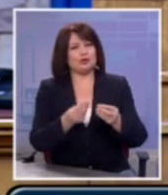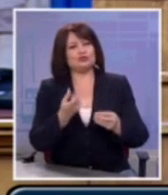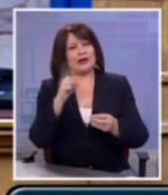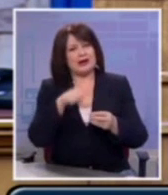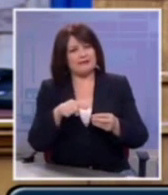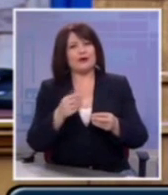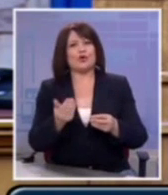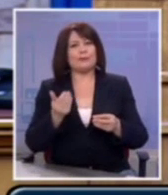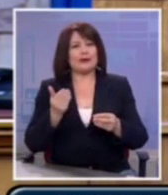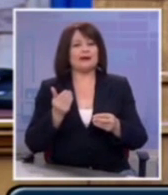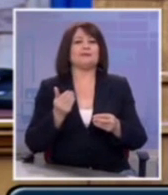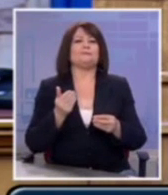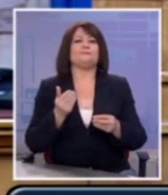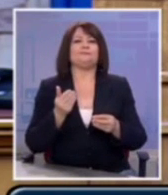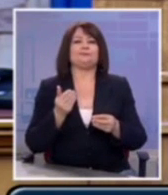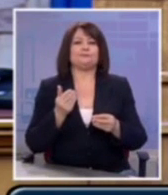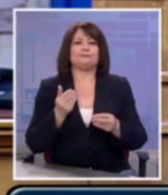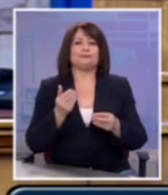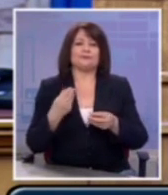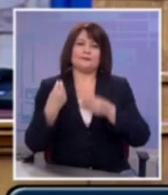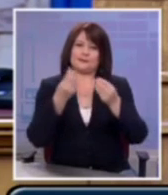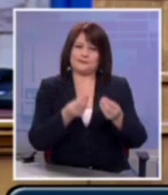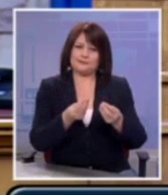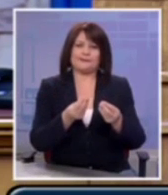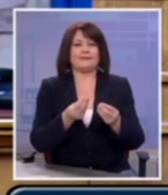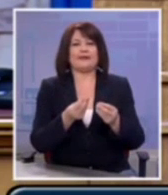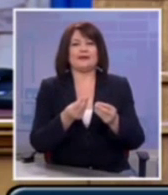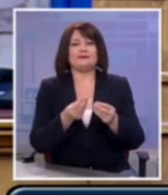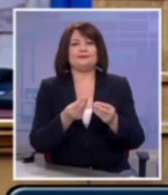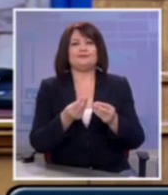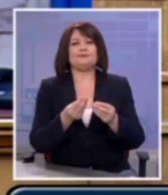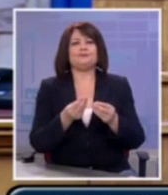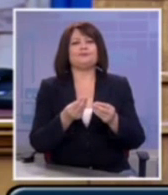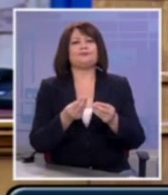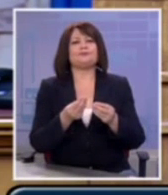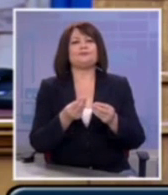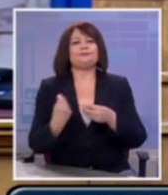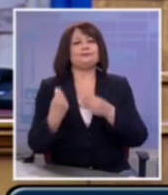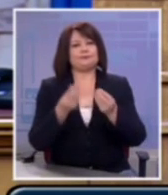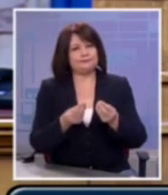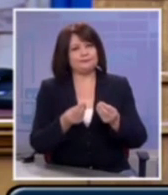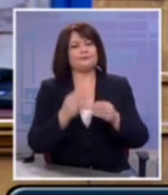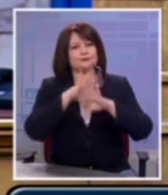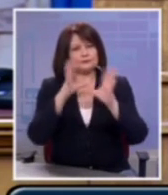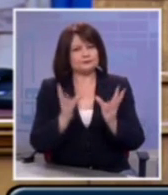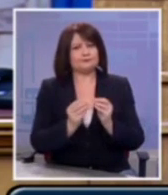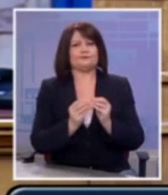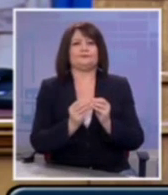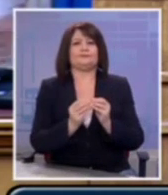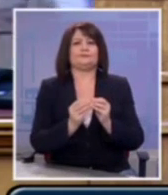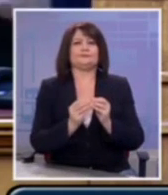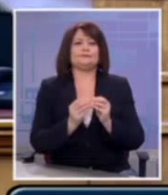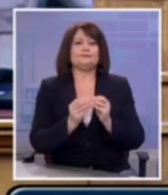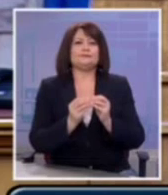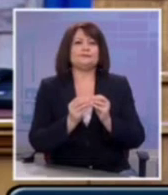αύριο πριν την παράδοση στην δημοσιότητα και το πλήρες και